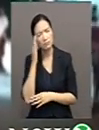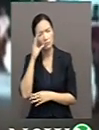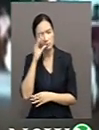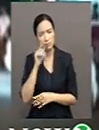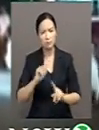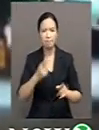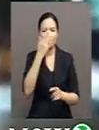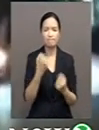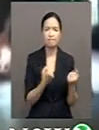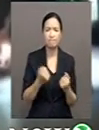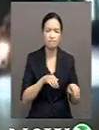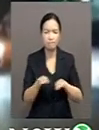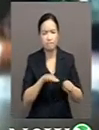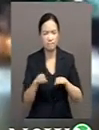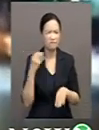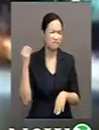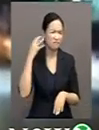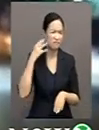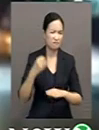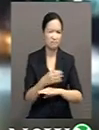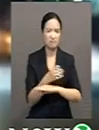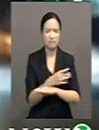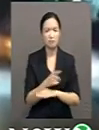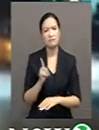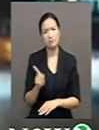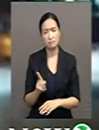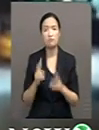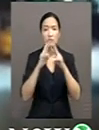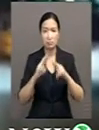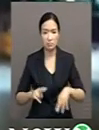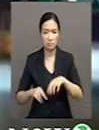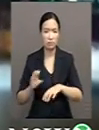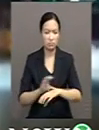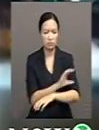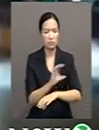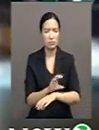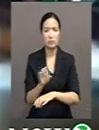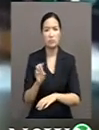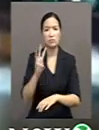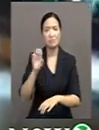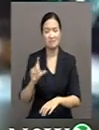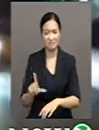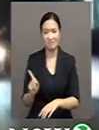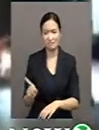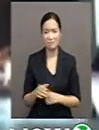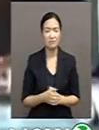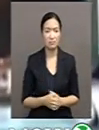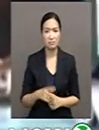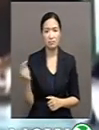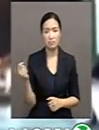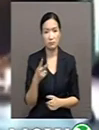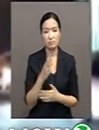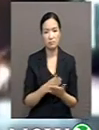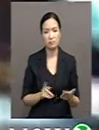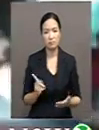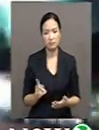ดังมากแล้วก็ระบุว่าเป็นที่ช็อกโกแลตวิวนะครับแล้วก็ติดแฮชแท็กว่าฝากแชร์ด้วยนะครับไปถ่ายเนี่ยถ่ายตอนตีสองครึ่